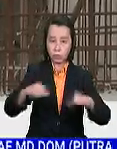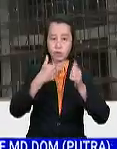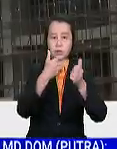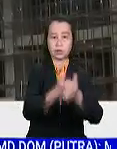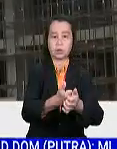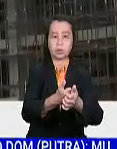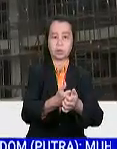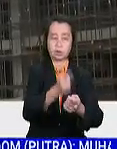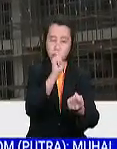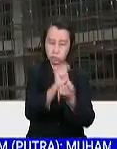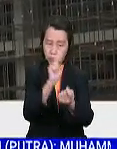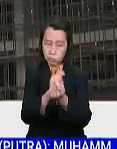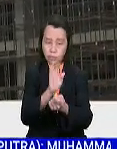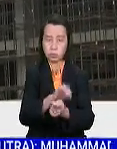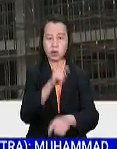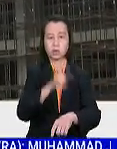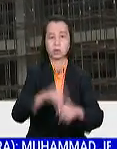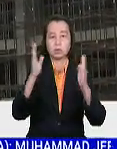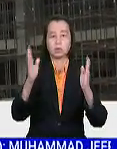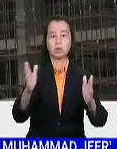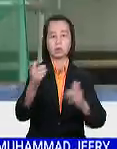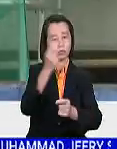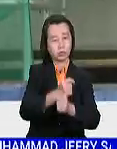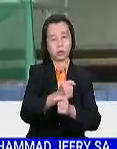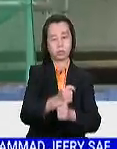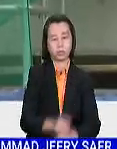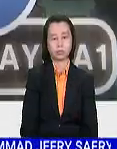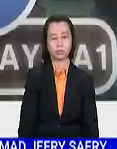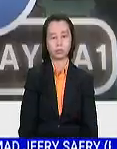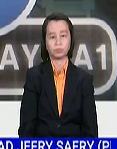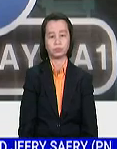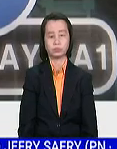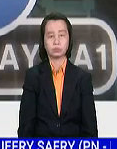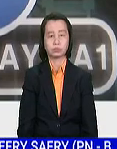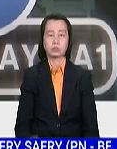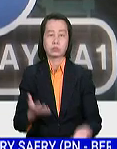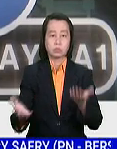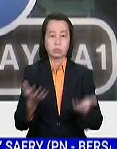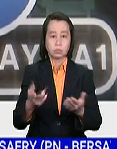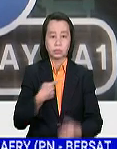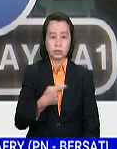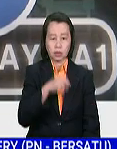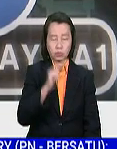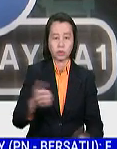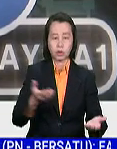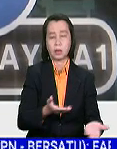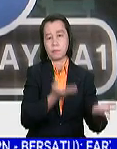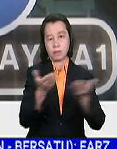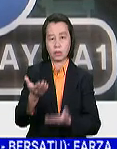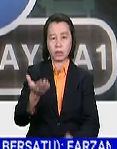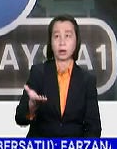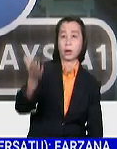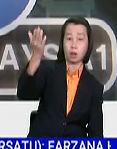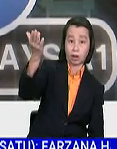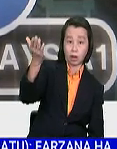mengikut spesifikasi dan tempoh ditetapkan ujung kita boleh bawa ke ke atas Allah Untuk Kita